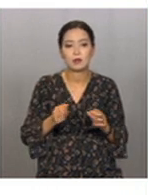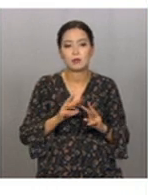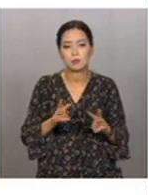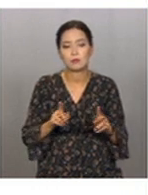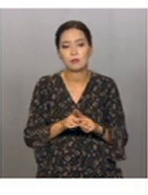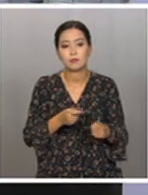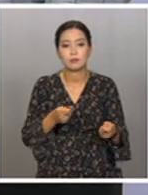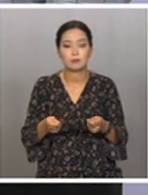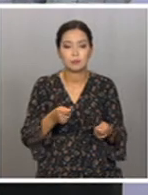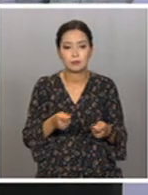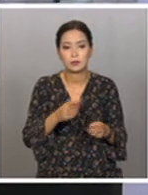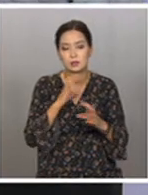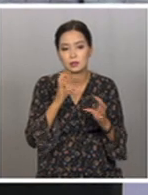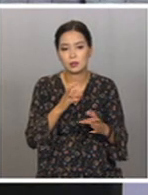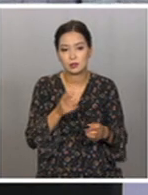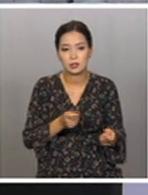басқарған болатын.